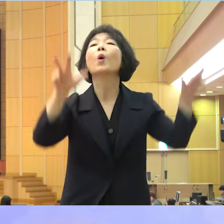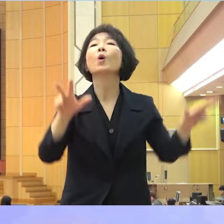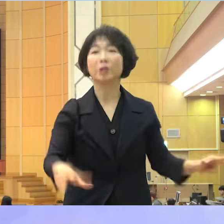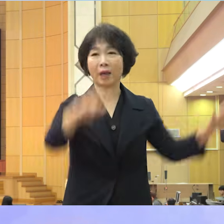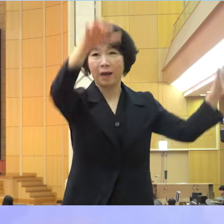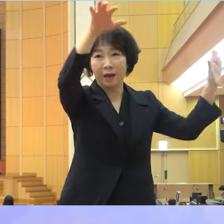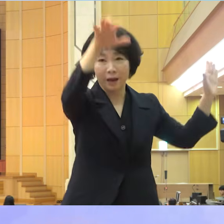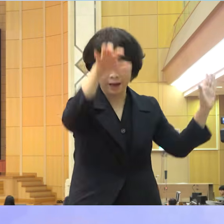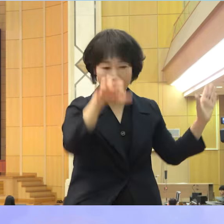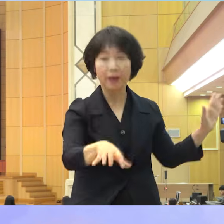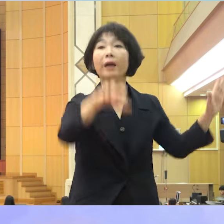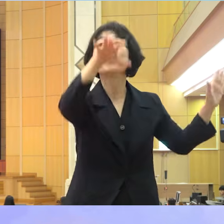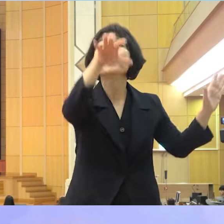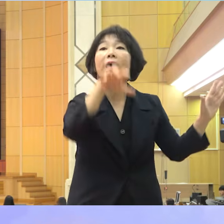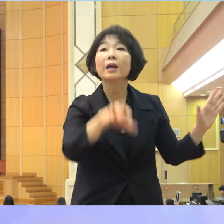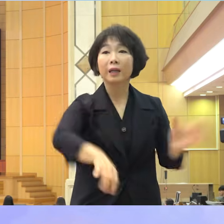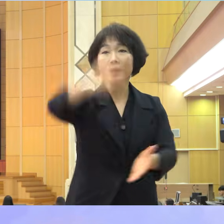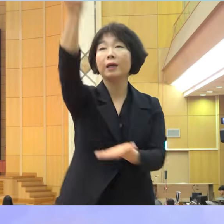이곳에